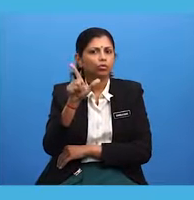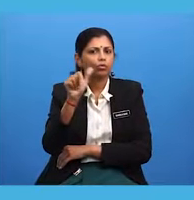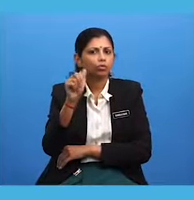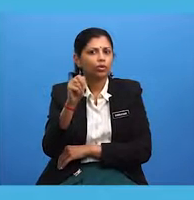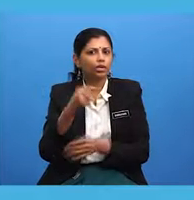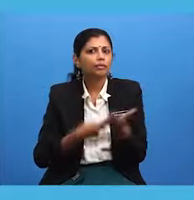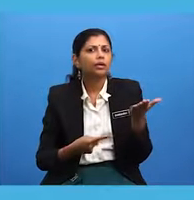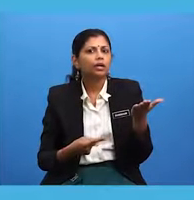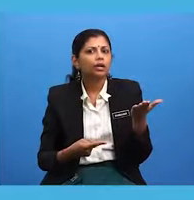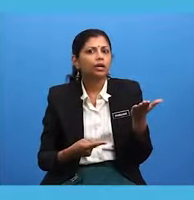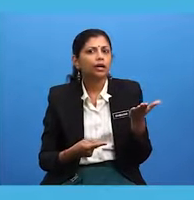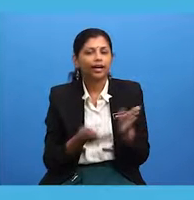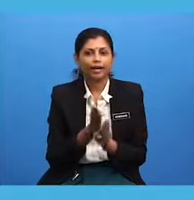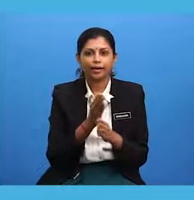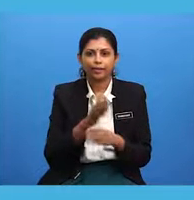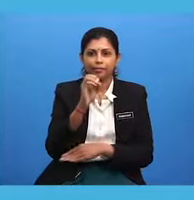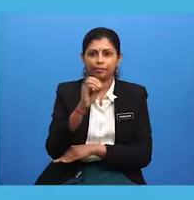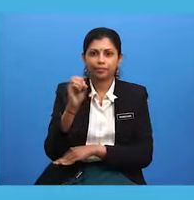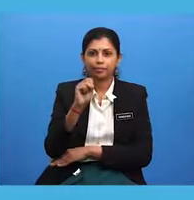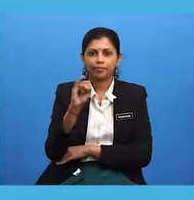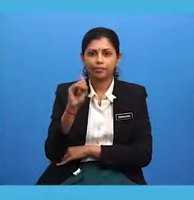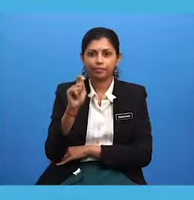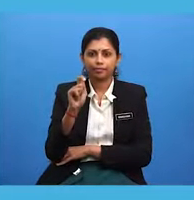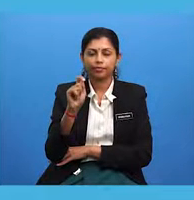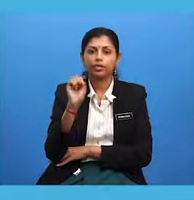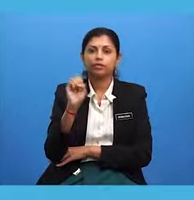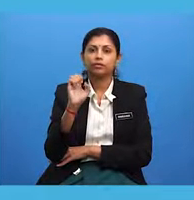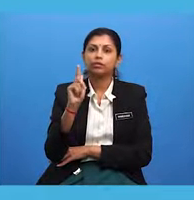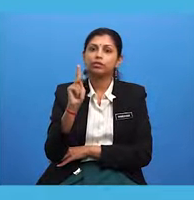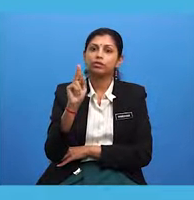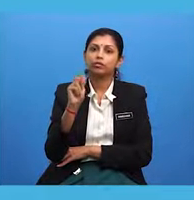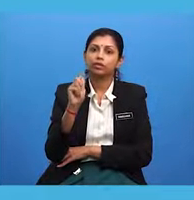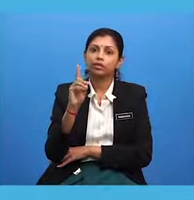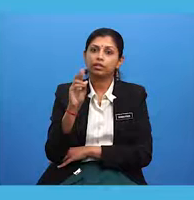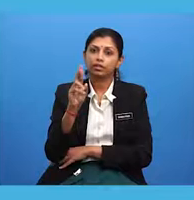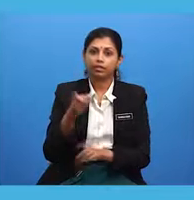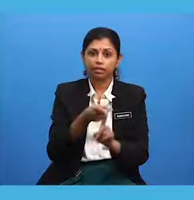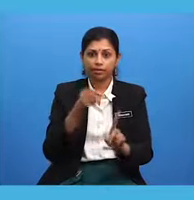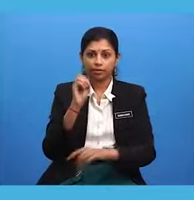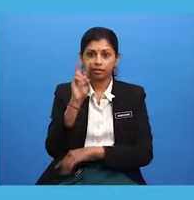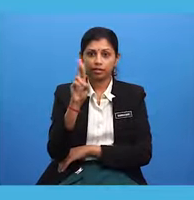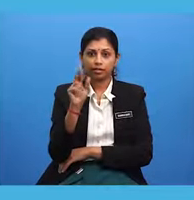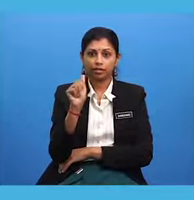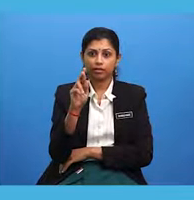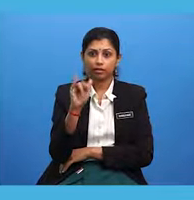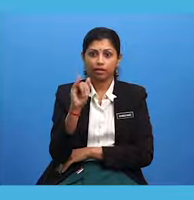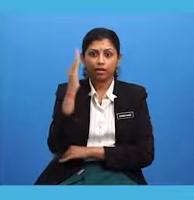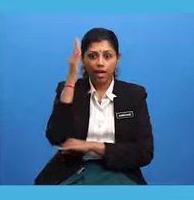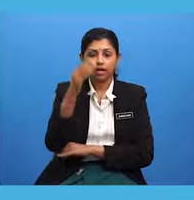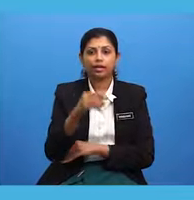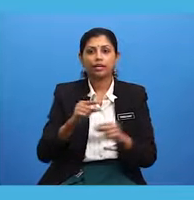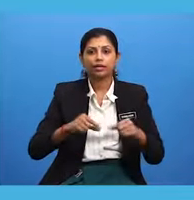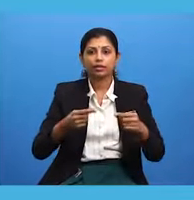Pengovulan ialah pembebasan oosit sekunder daripada ovari